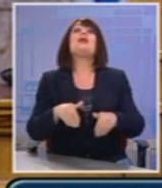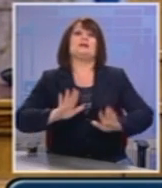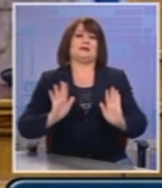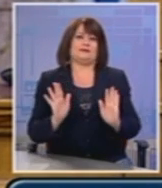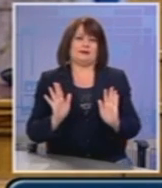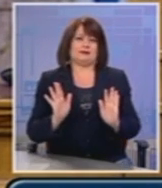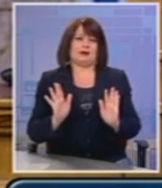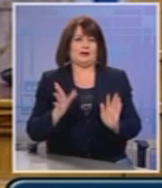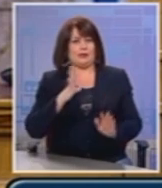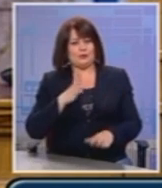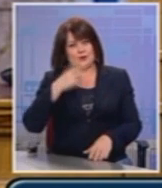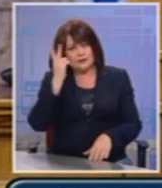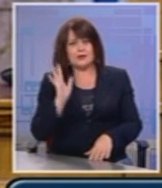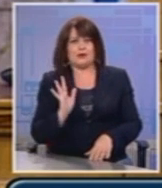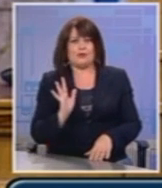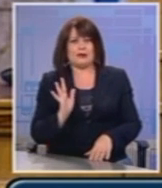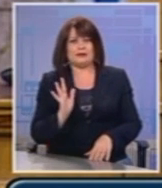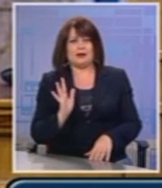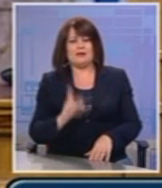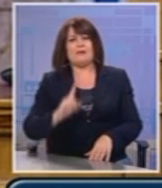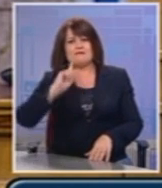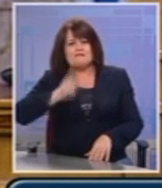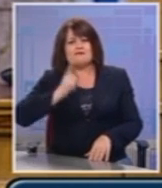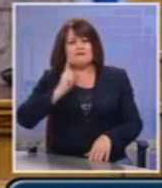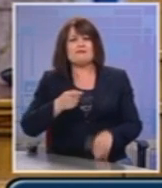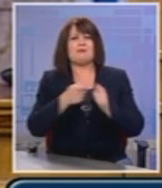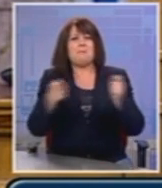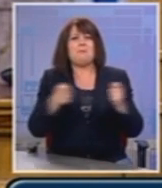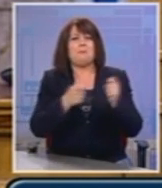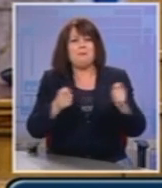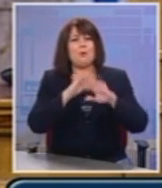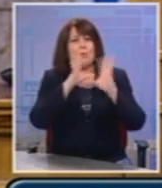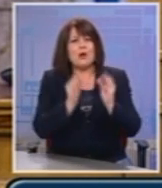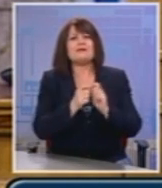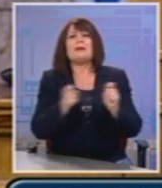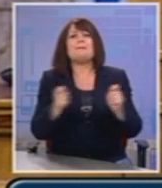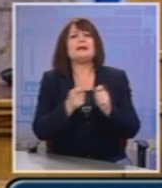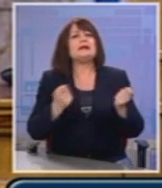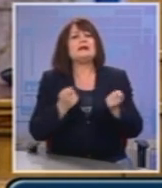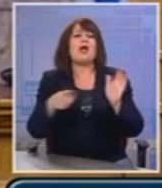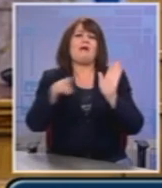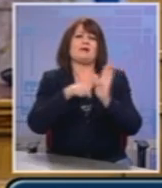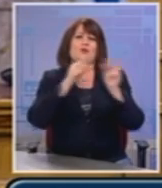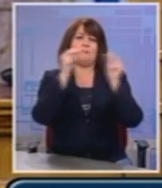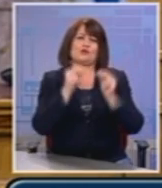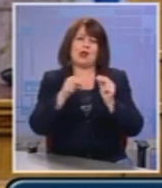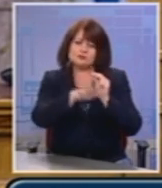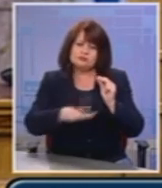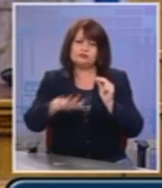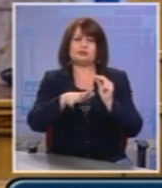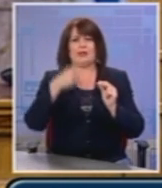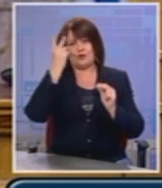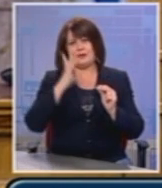δικαιωμάτων επιβάλλοντας μια σειρά από μέτρα τα οποία είχανε αρνητικές επιπτώσεις στα